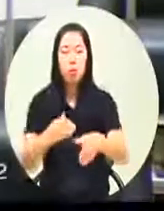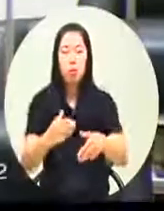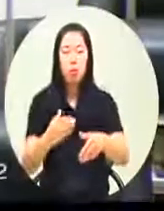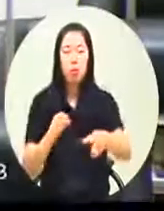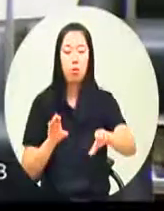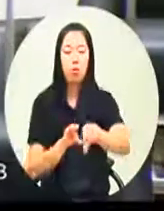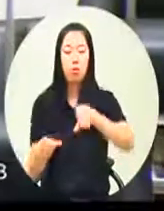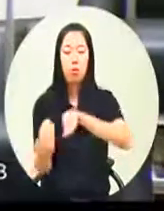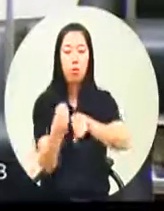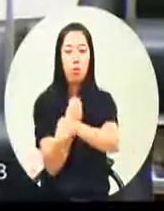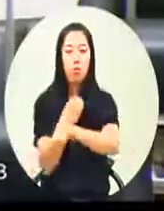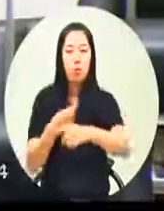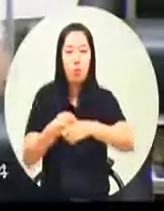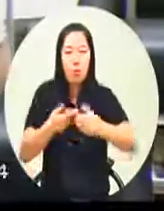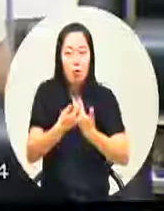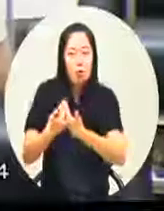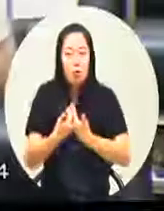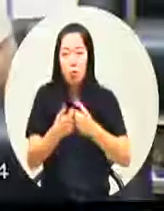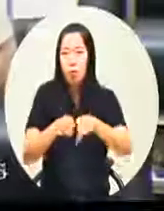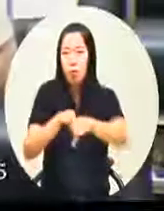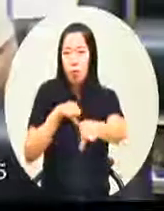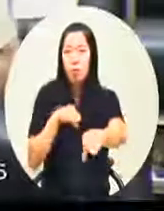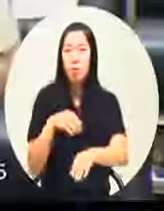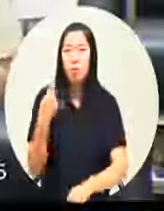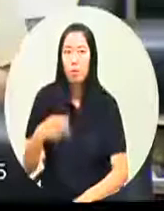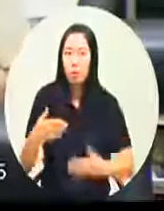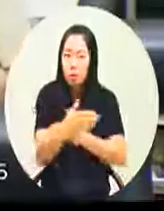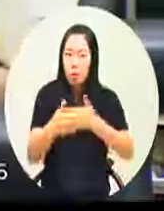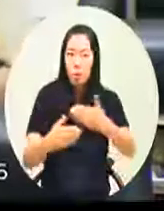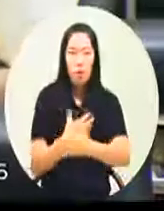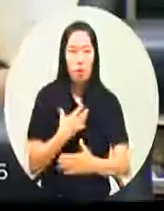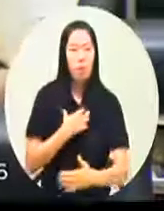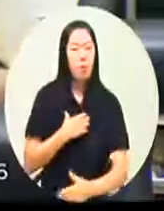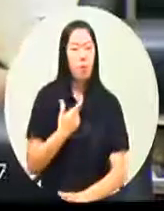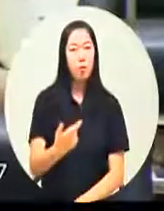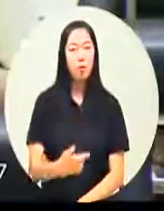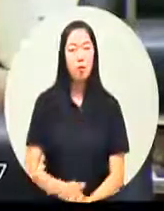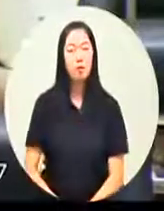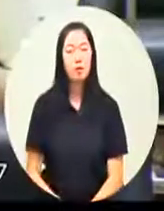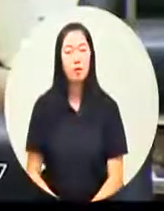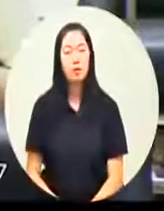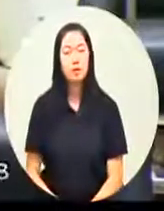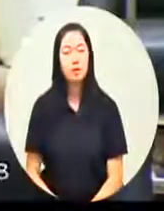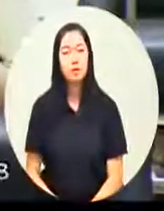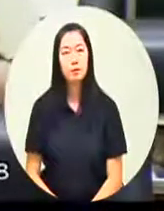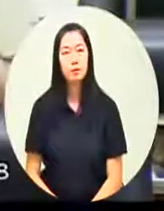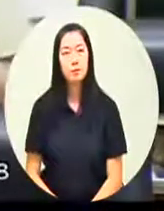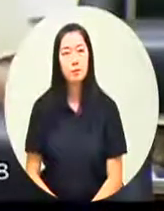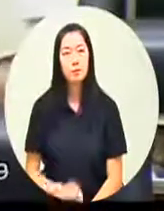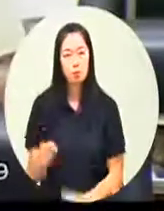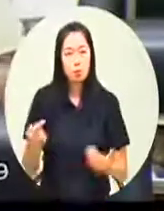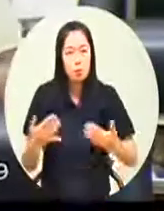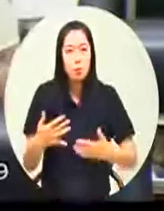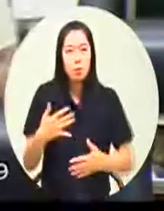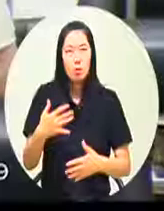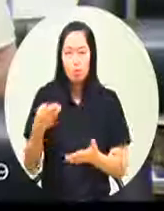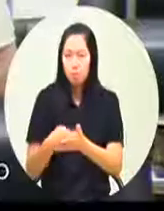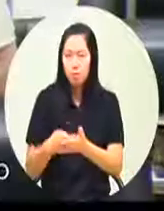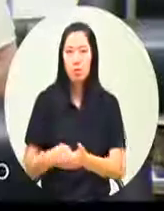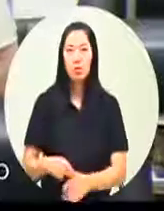啊，你知道吗？不止塞车问题，包括交通的危险的状况，你知道吗？这个问题我觉得要解